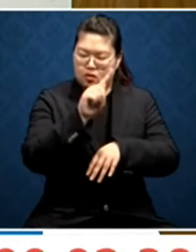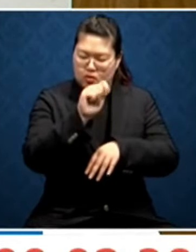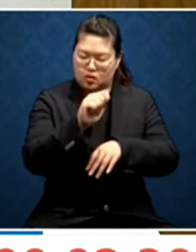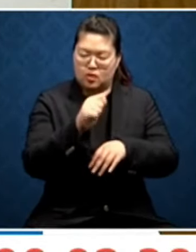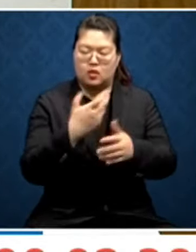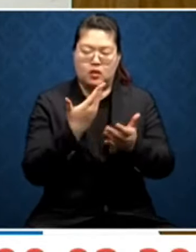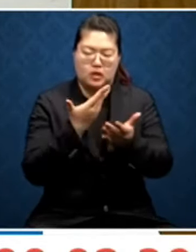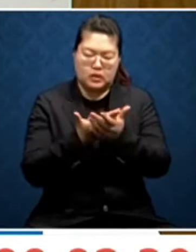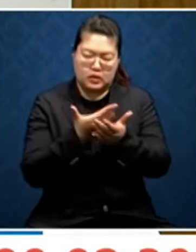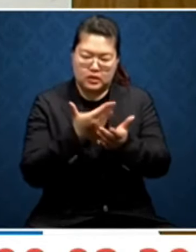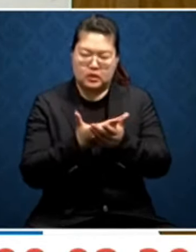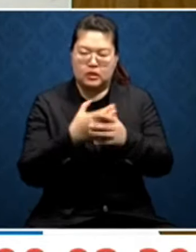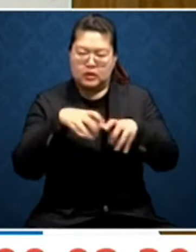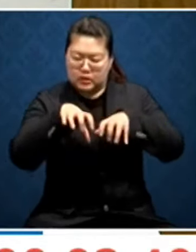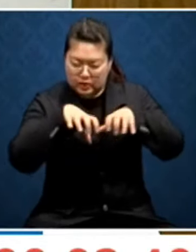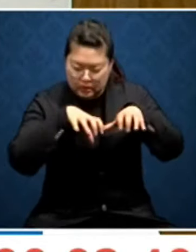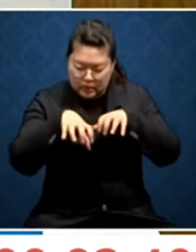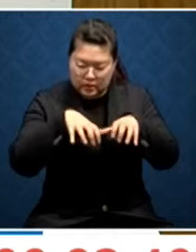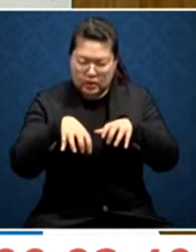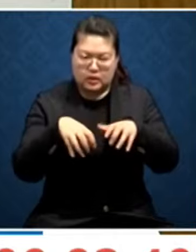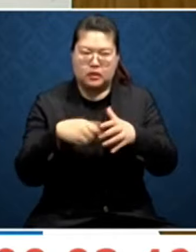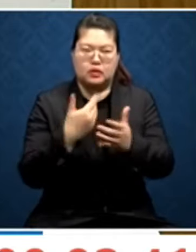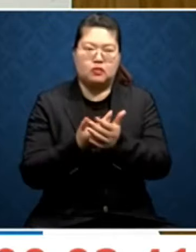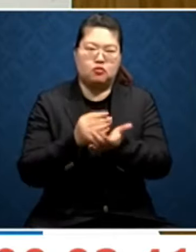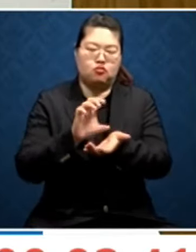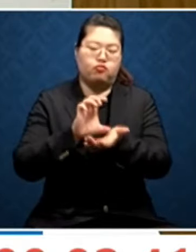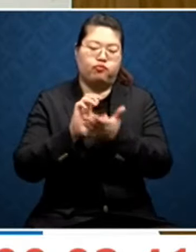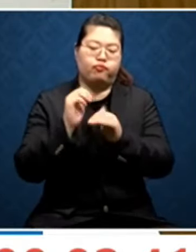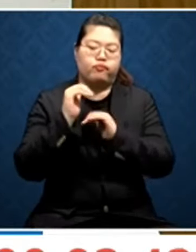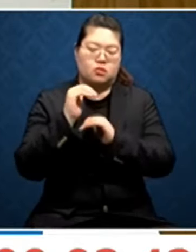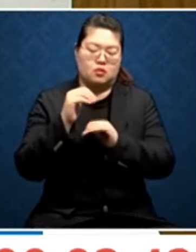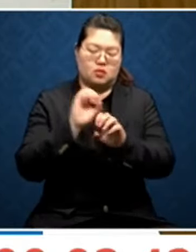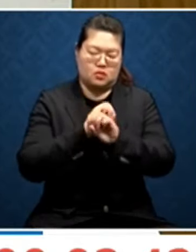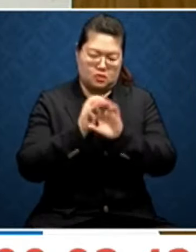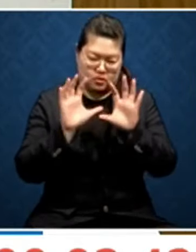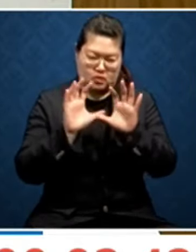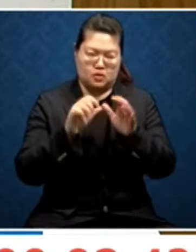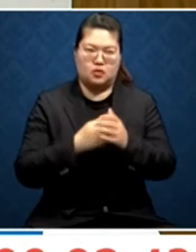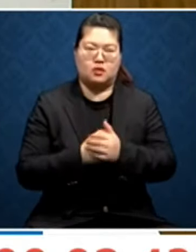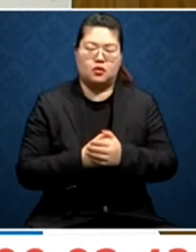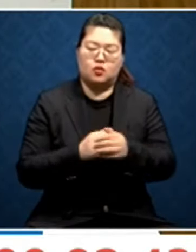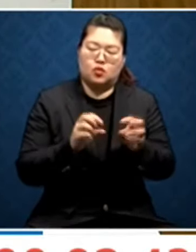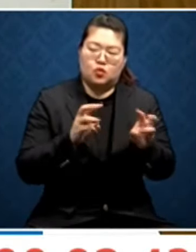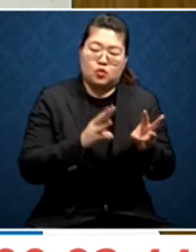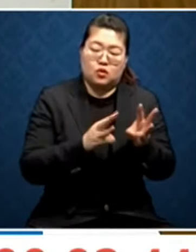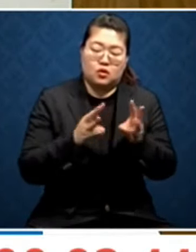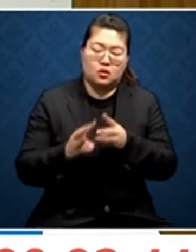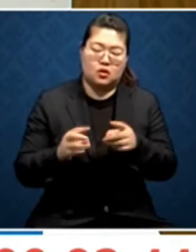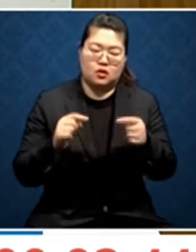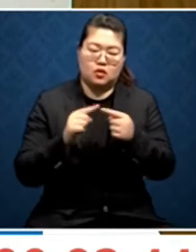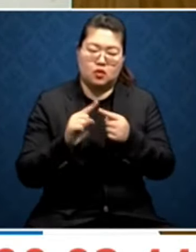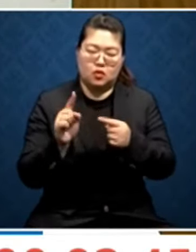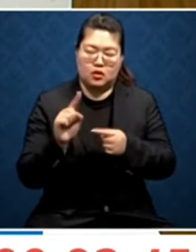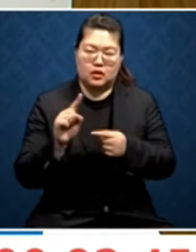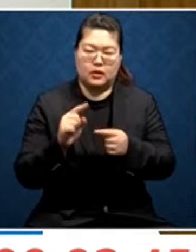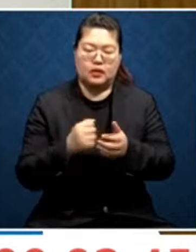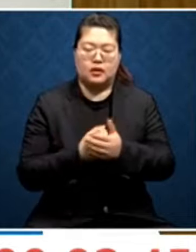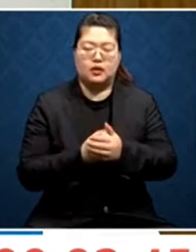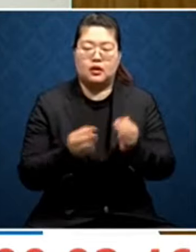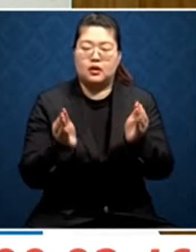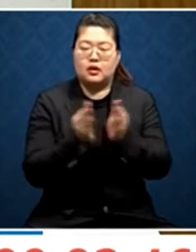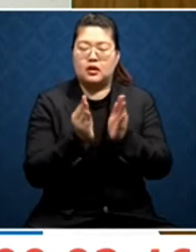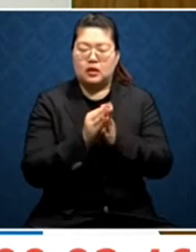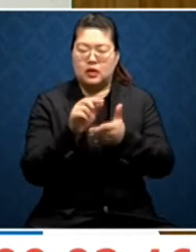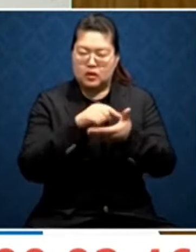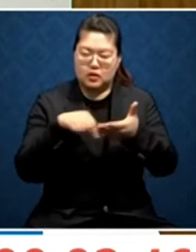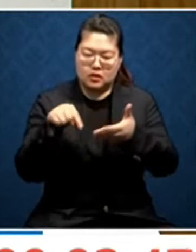ออกเสียงและการเลือกตั้งนั้นนะครับทั้งนี้ปรับปรุงวิธีนะครับการออกเสียงจากเดิมที่กำหน